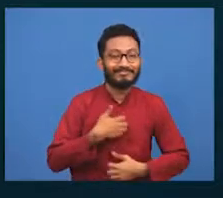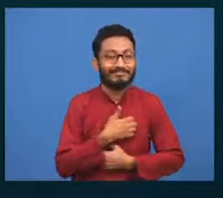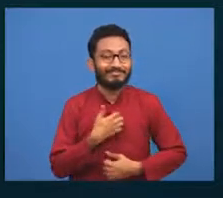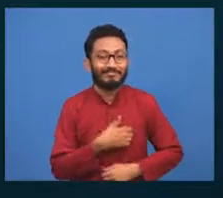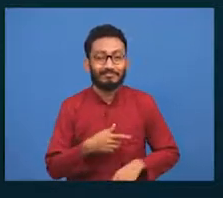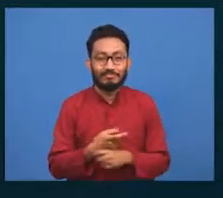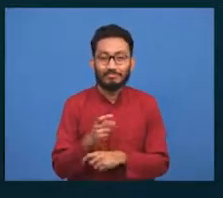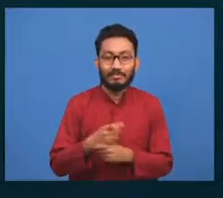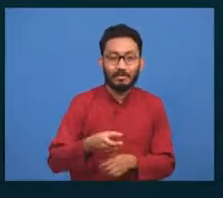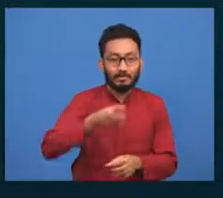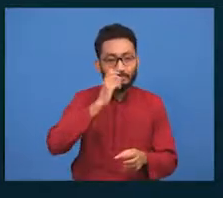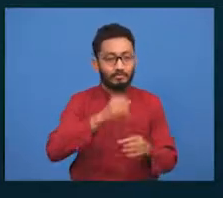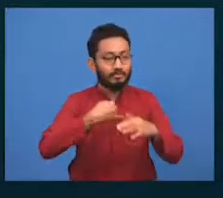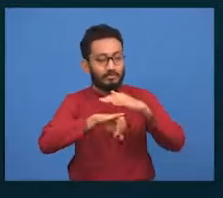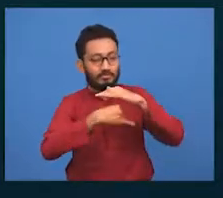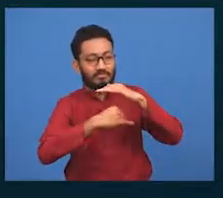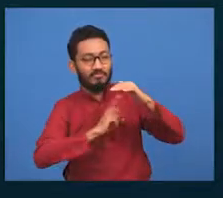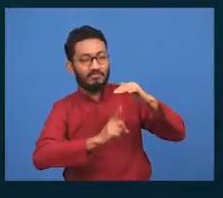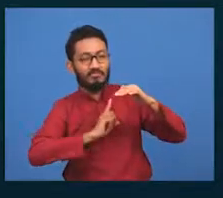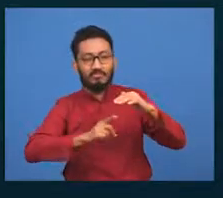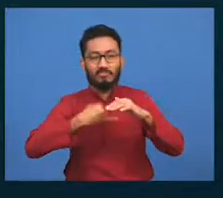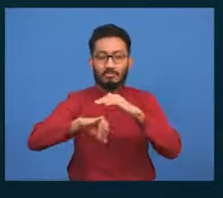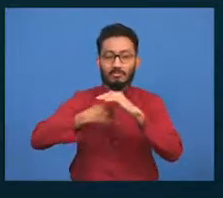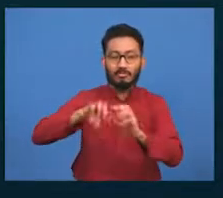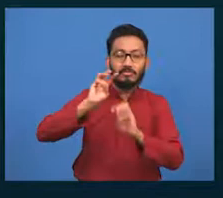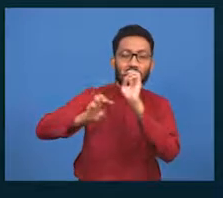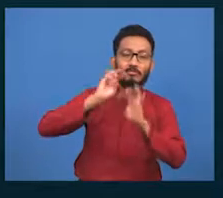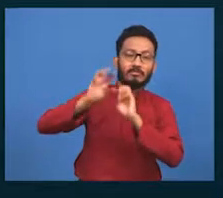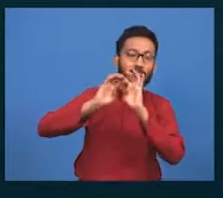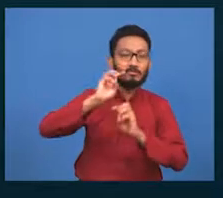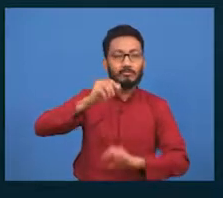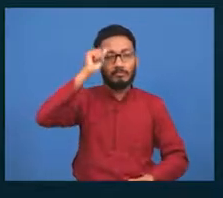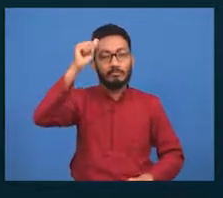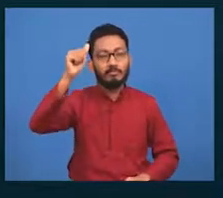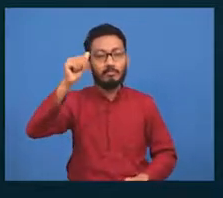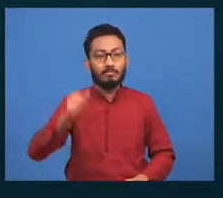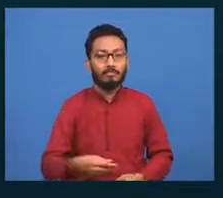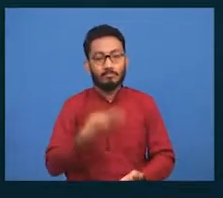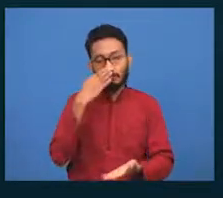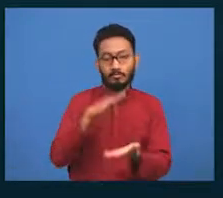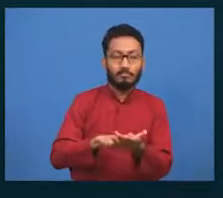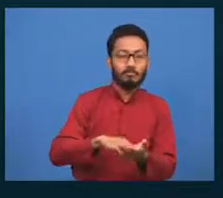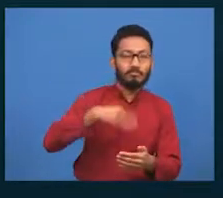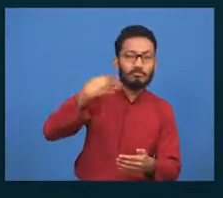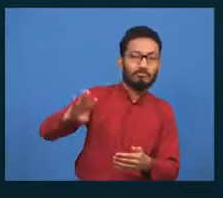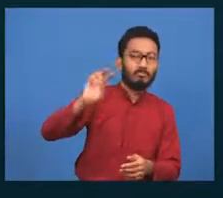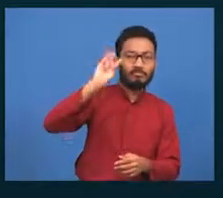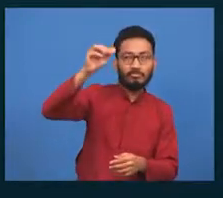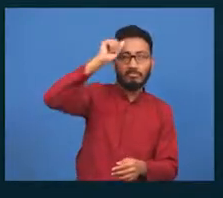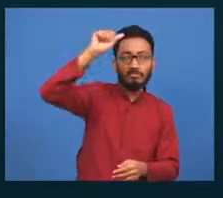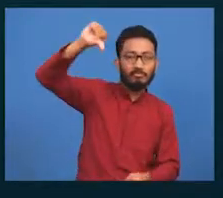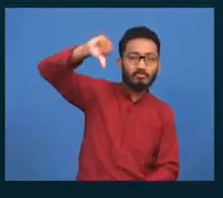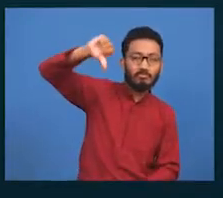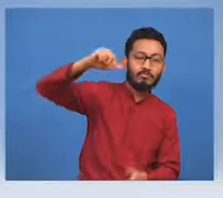Taala. Demikianlah balasan Allah kepada golongan mengingkari perintahnya.